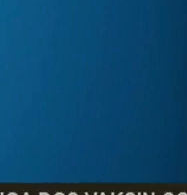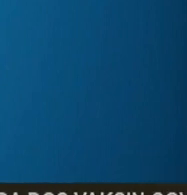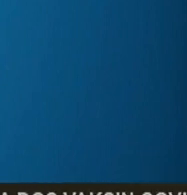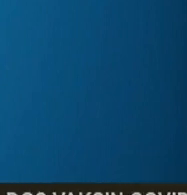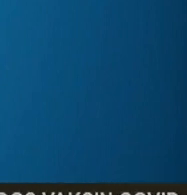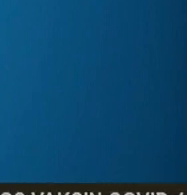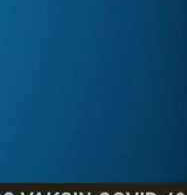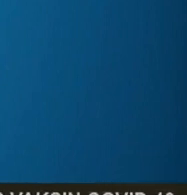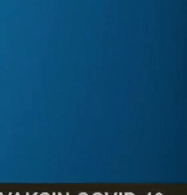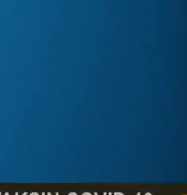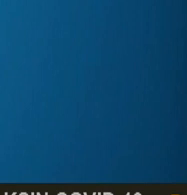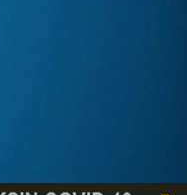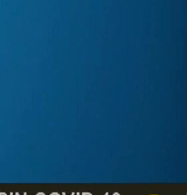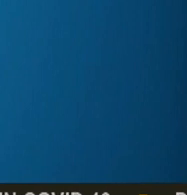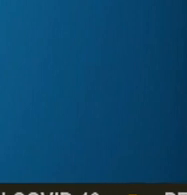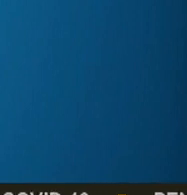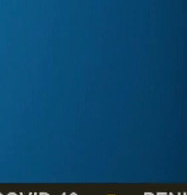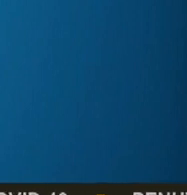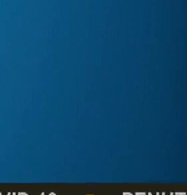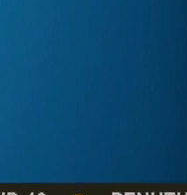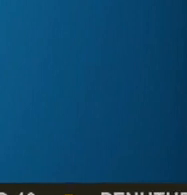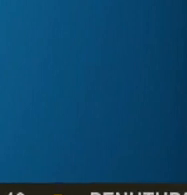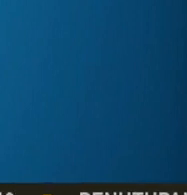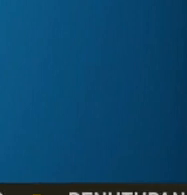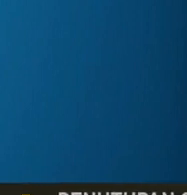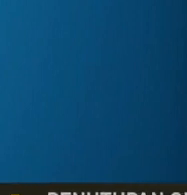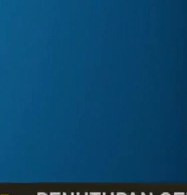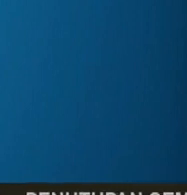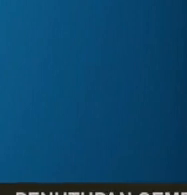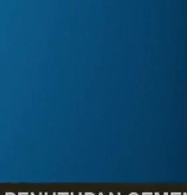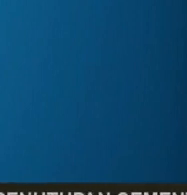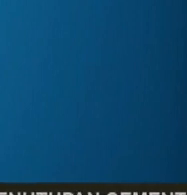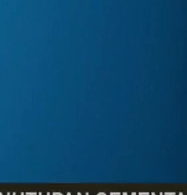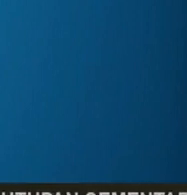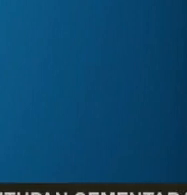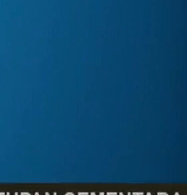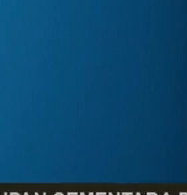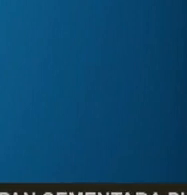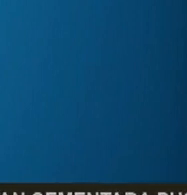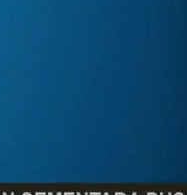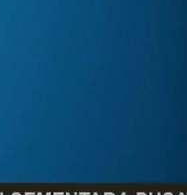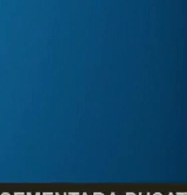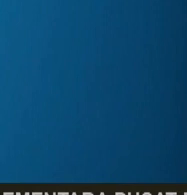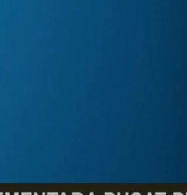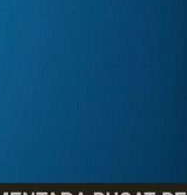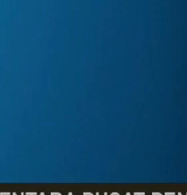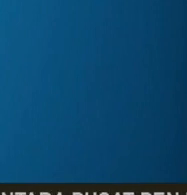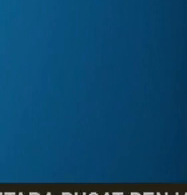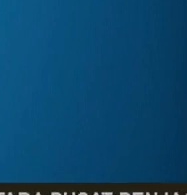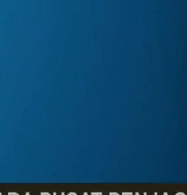qobid qobid mungkin bagi keterangan lanjut hubungi bagian keluarga wanita dan kanak-kanak Dead Aliando 38